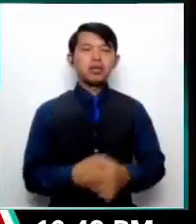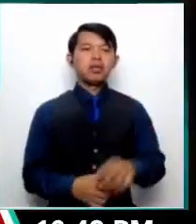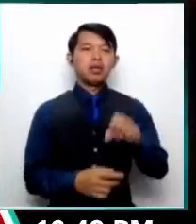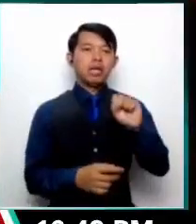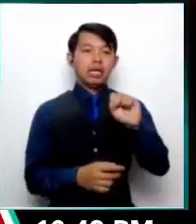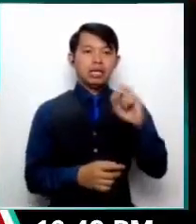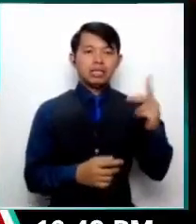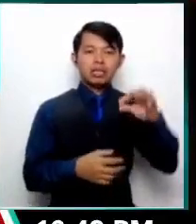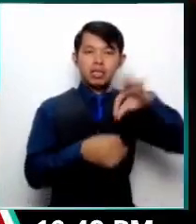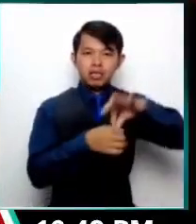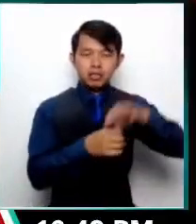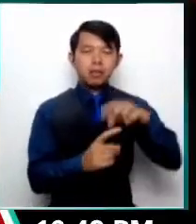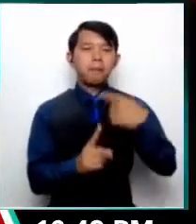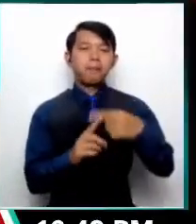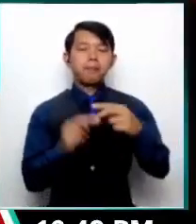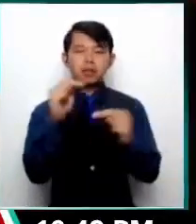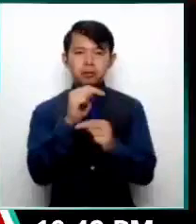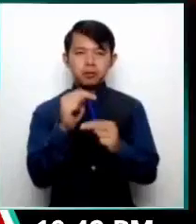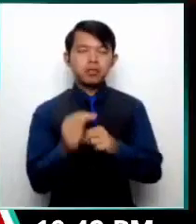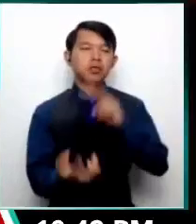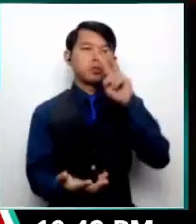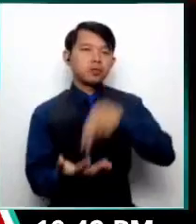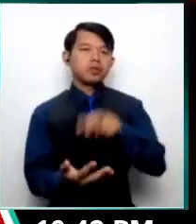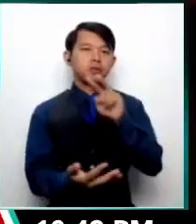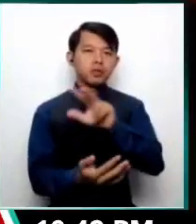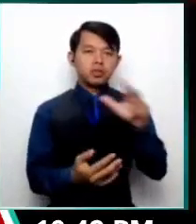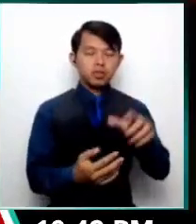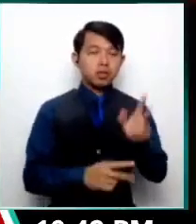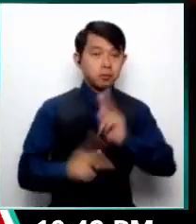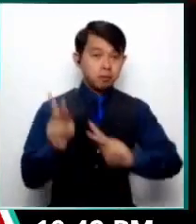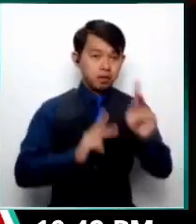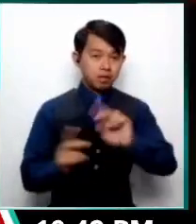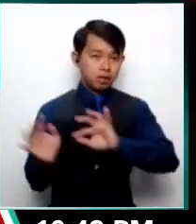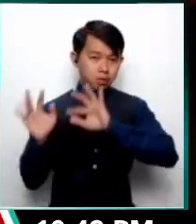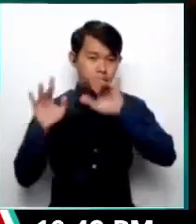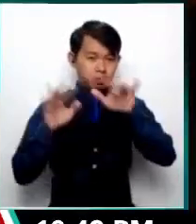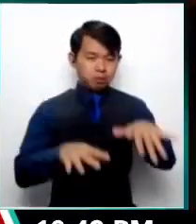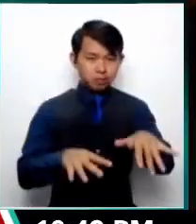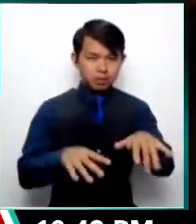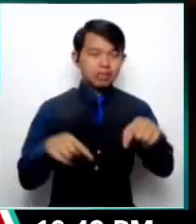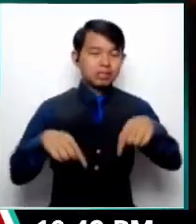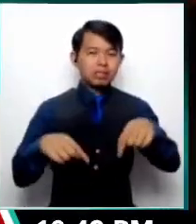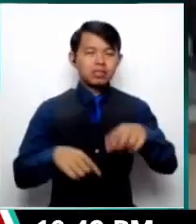2023. Sunod-sunod din ang dating na mga pasero dito sa NAIA Terminal 3.